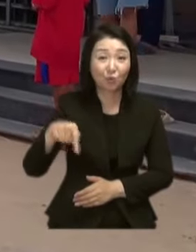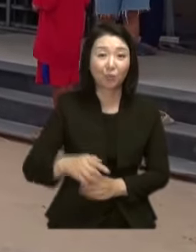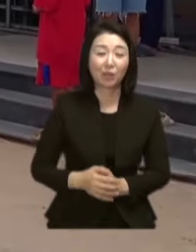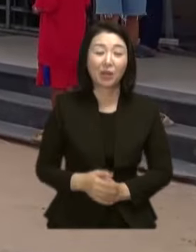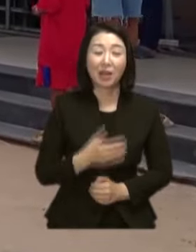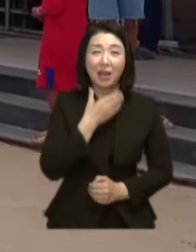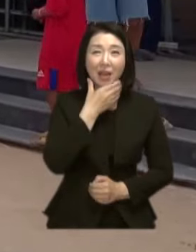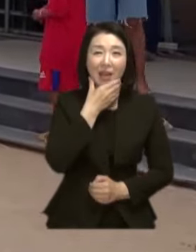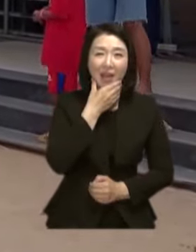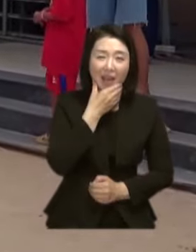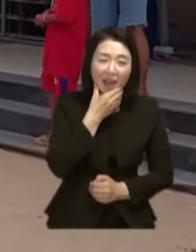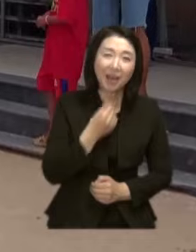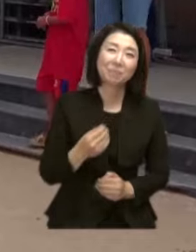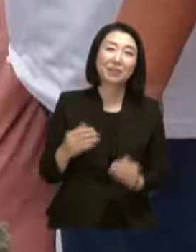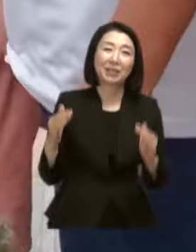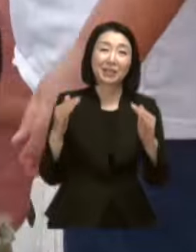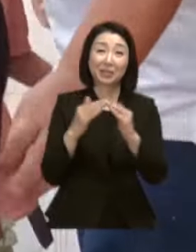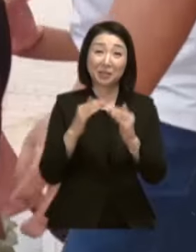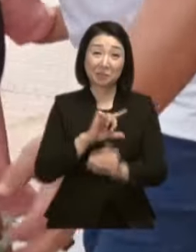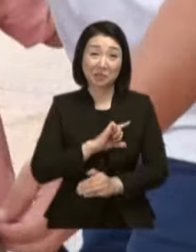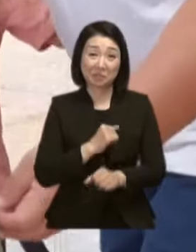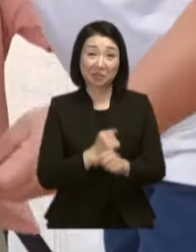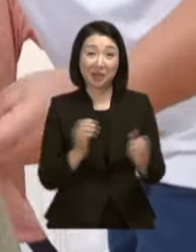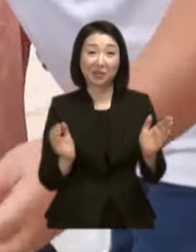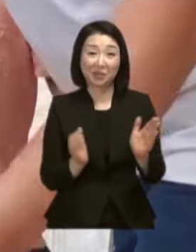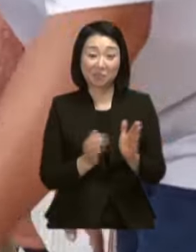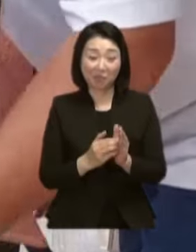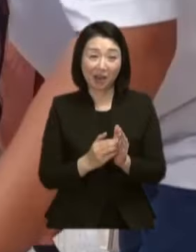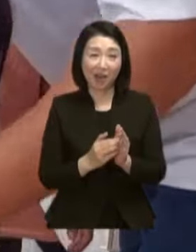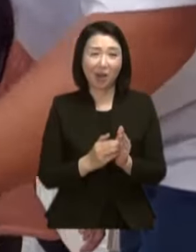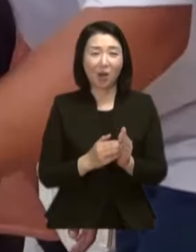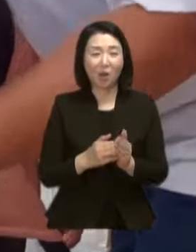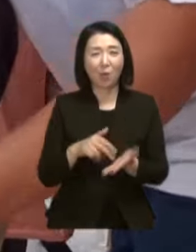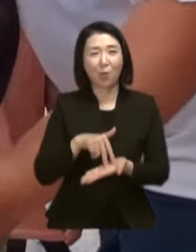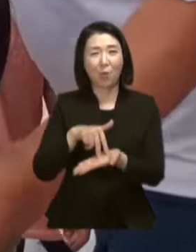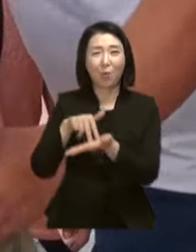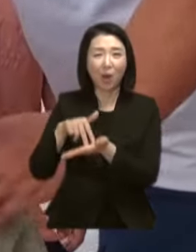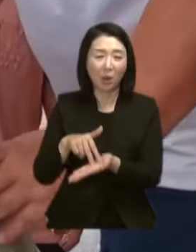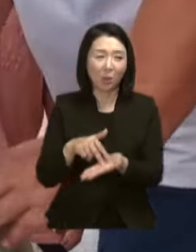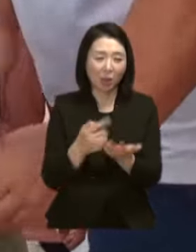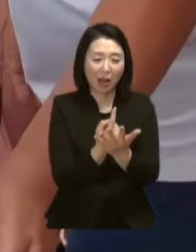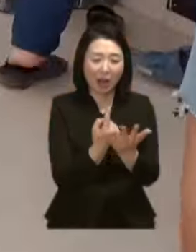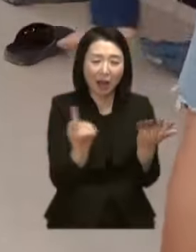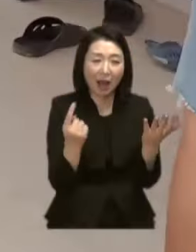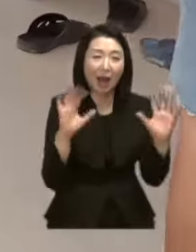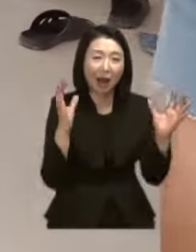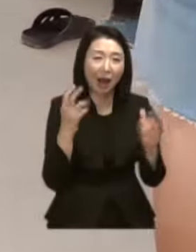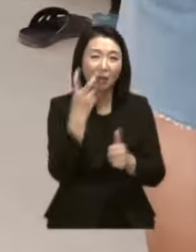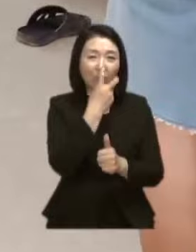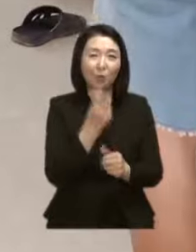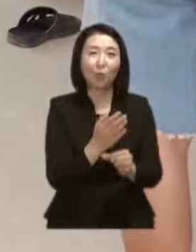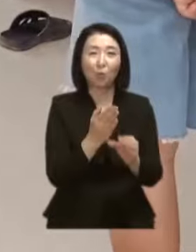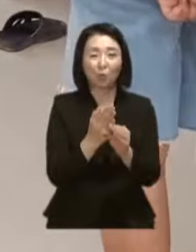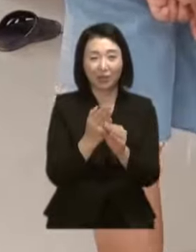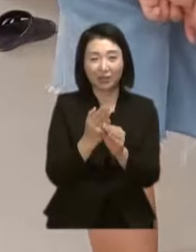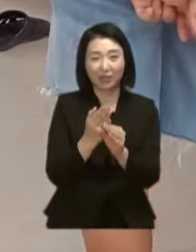해피하우스라는 이름으로 외롭고 소외된 아이들을 온맘 다해 섬기고 있는 이들은 황철진, 이미경 선교사